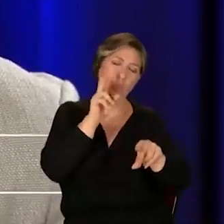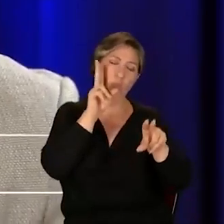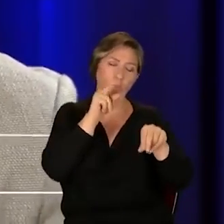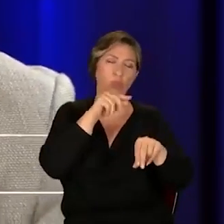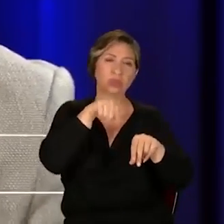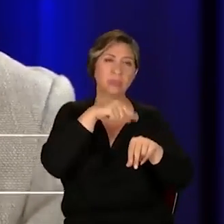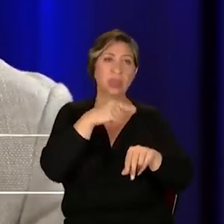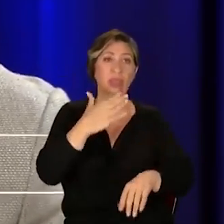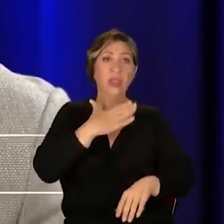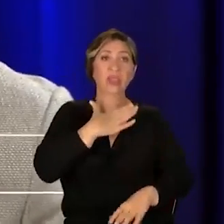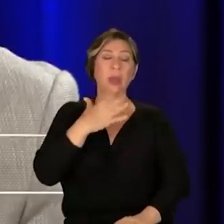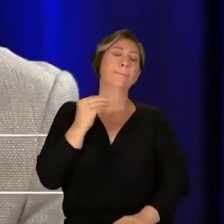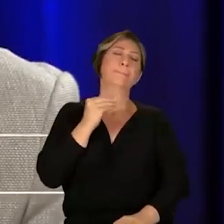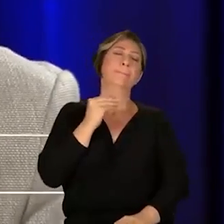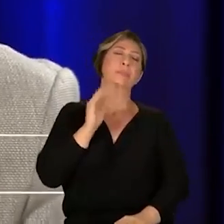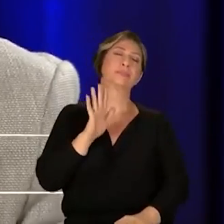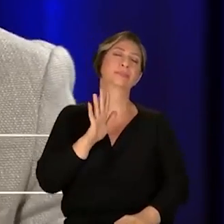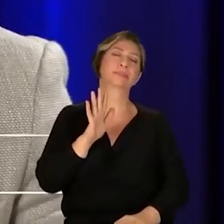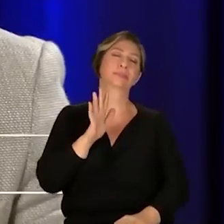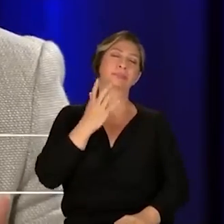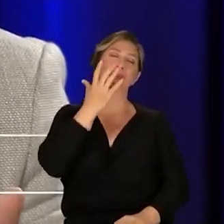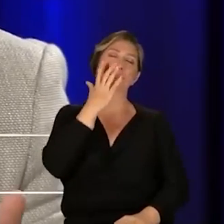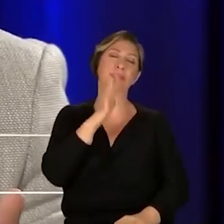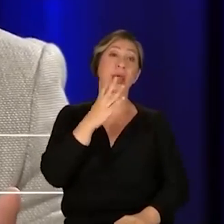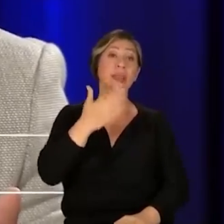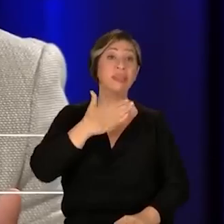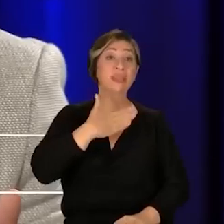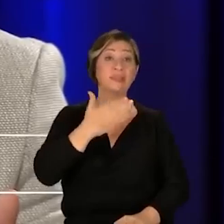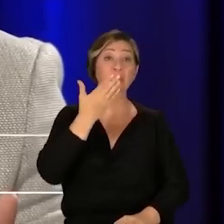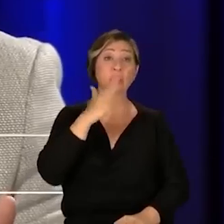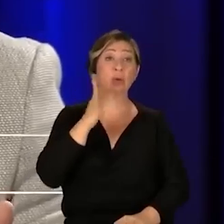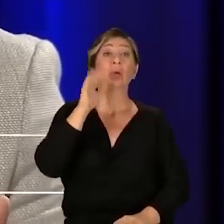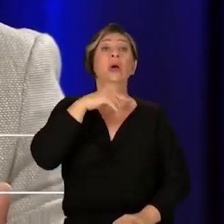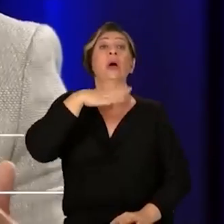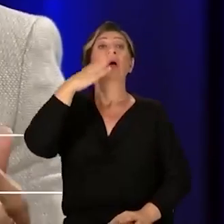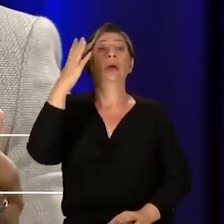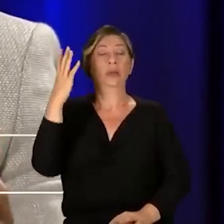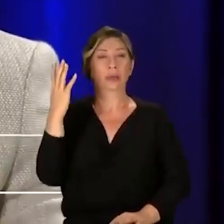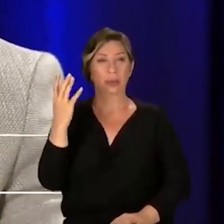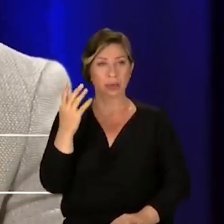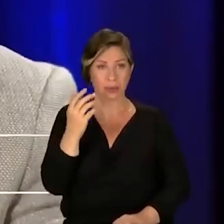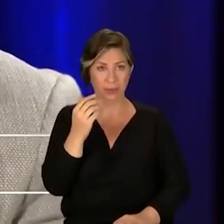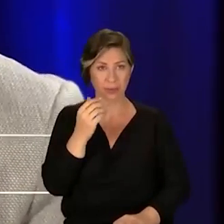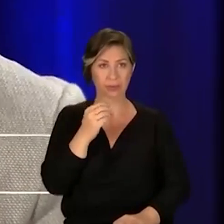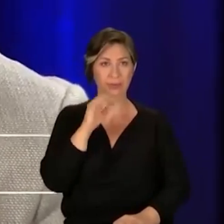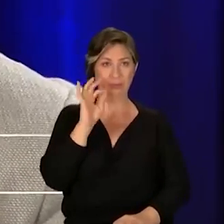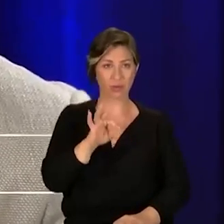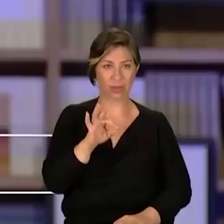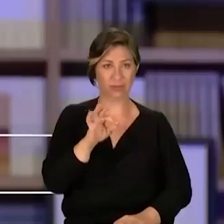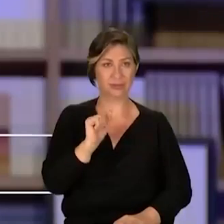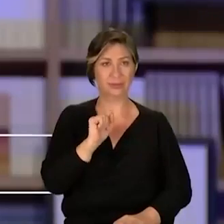uyku esnasında da nefesi kesildi. Durdu, böyle bekler böyle hasta. Durur sonra diye nefes almaya